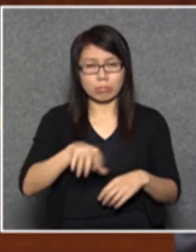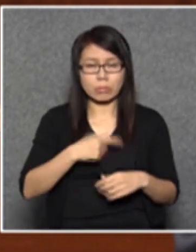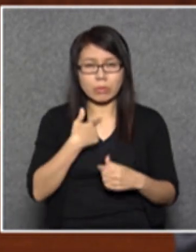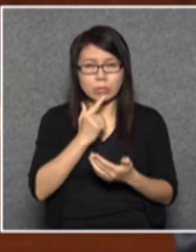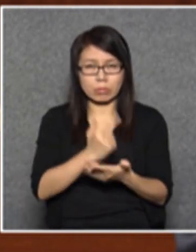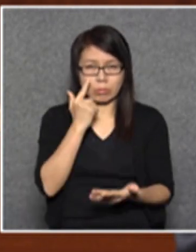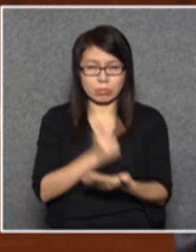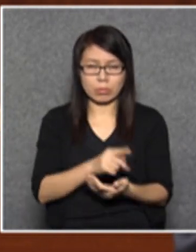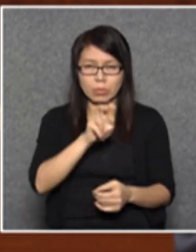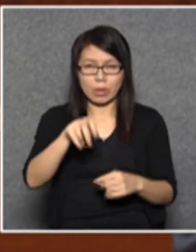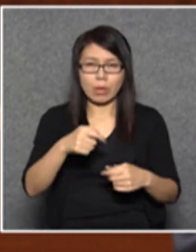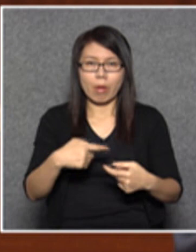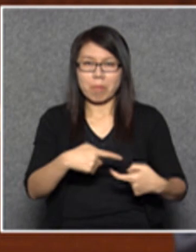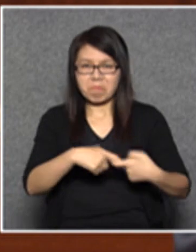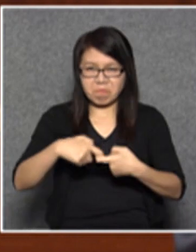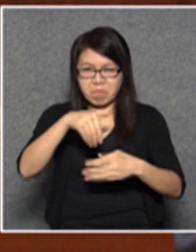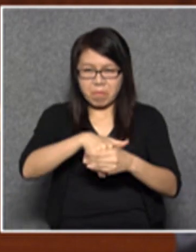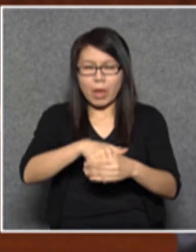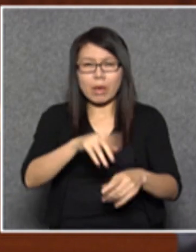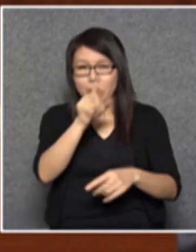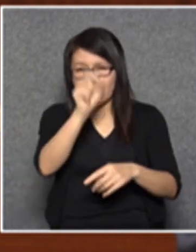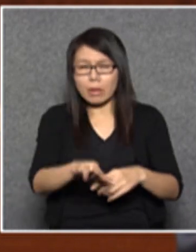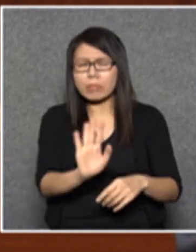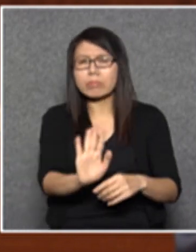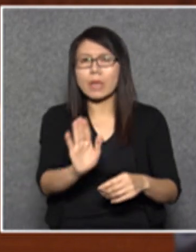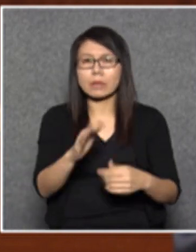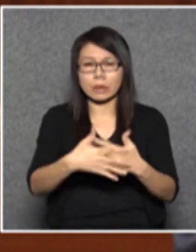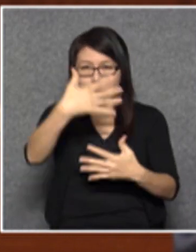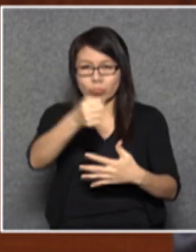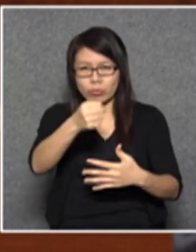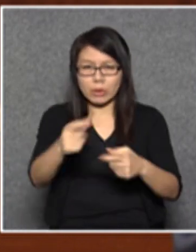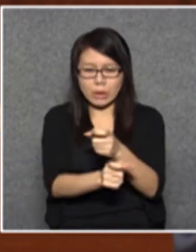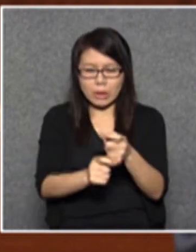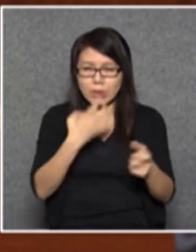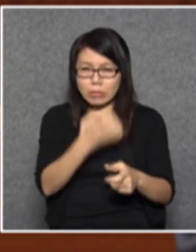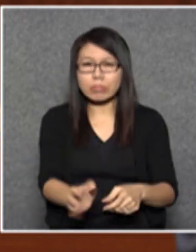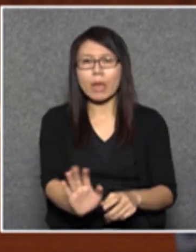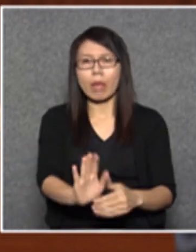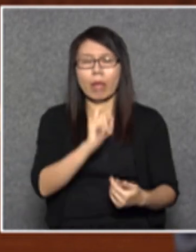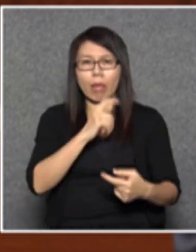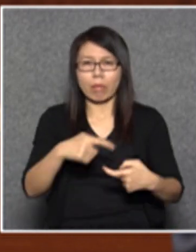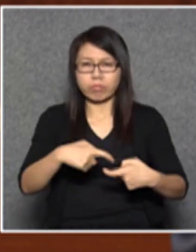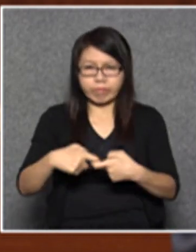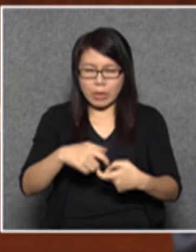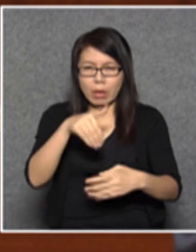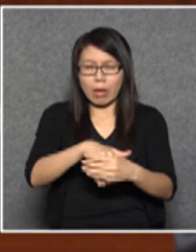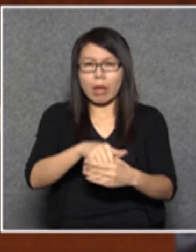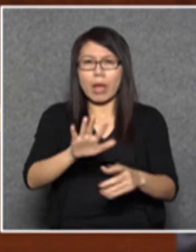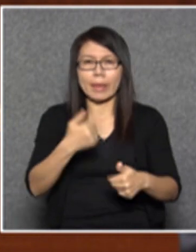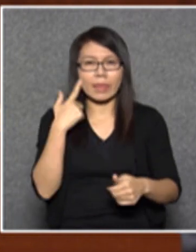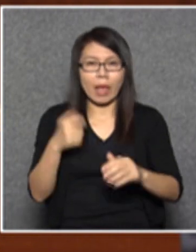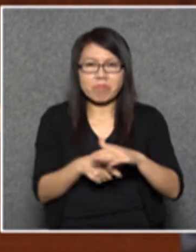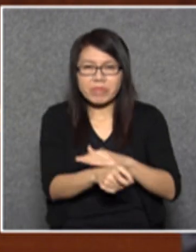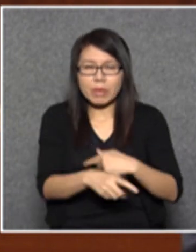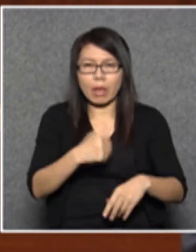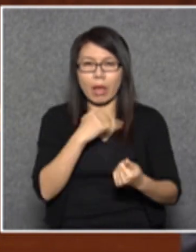重視嚇圍標嘅問題。圍標問題唔係淨話造成業主嘅經濟損失， 圍標問題咧係一個貪污嘅舞